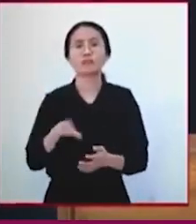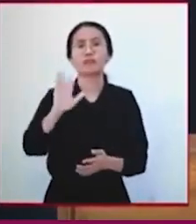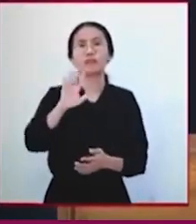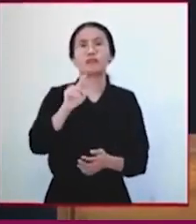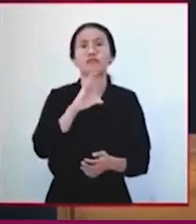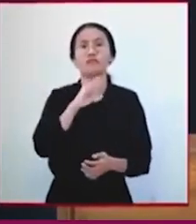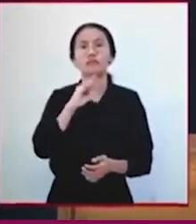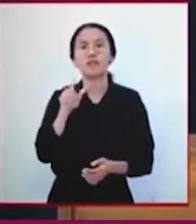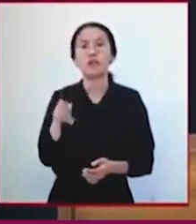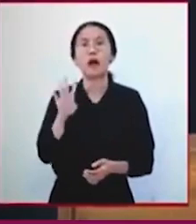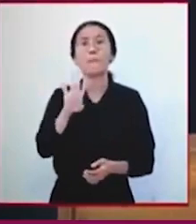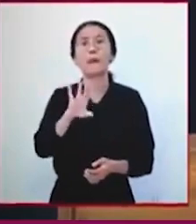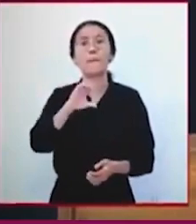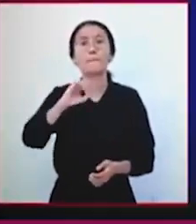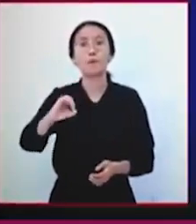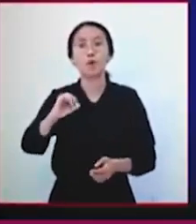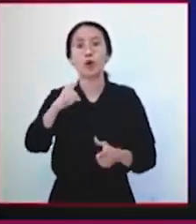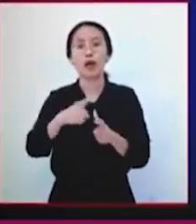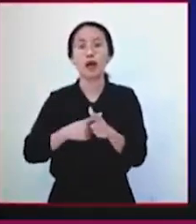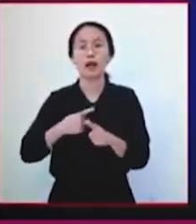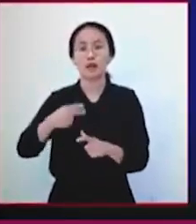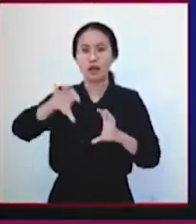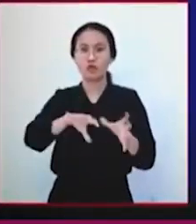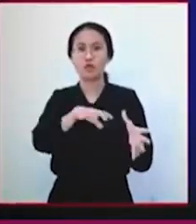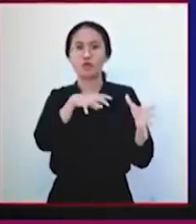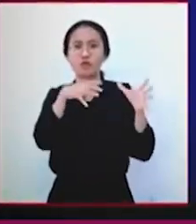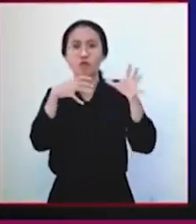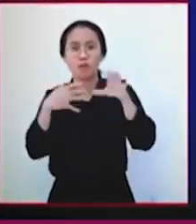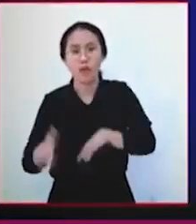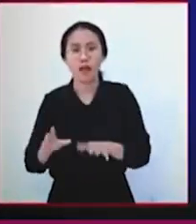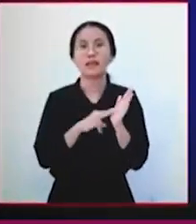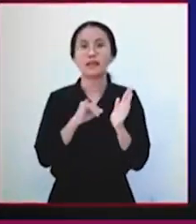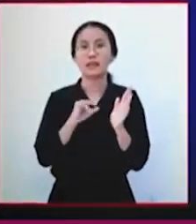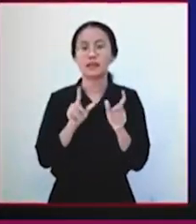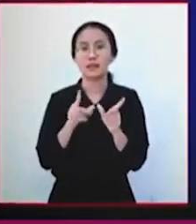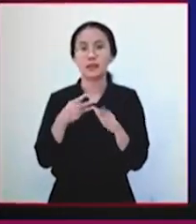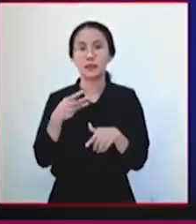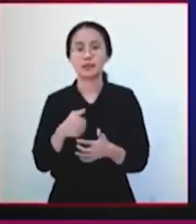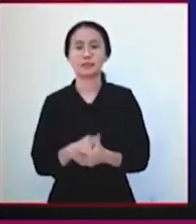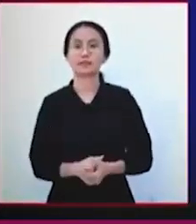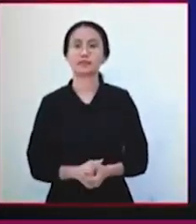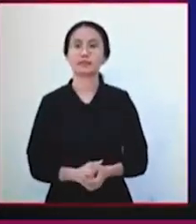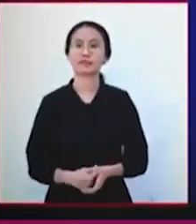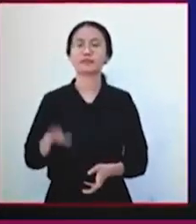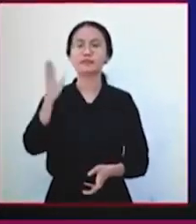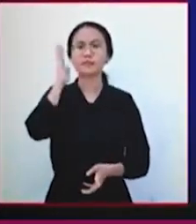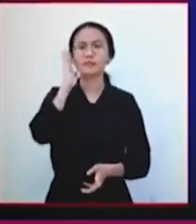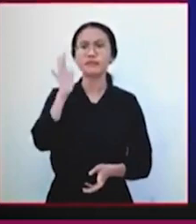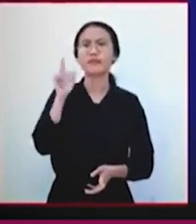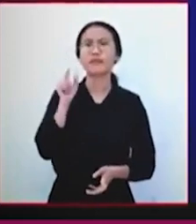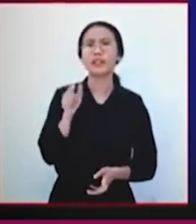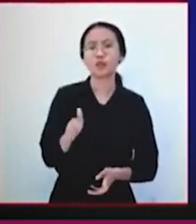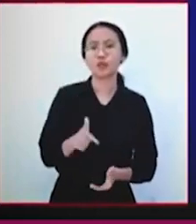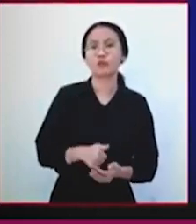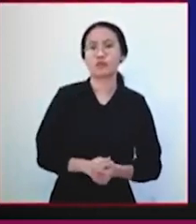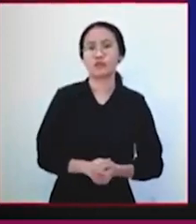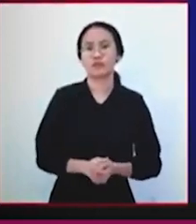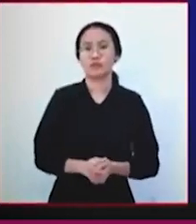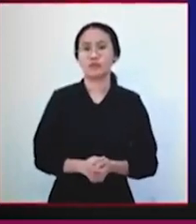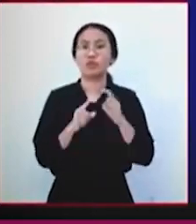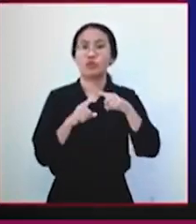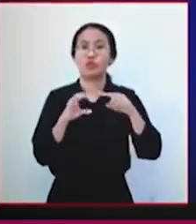menyampaikan empat puluh hari lagi Tuhan pun membalikkan ini tapi rupanya khotbah yang aneh sebetulnya mempertobatkan orang